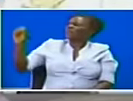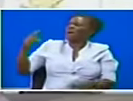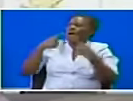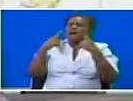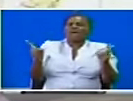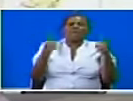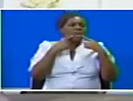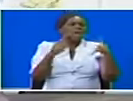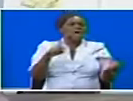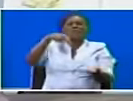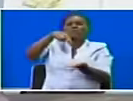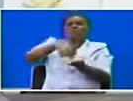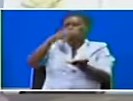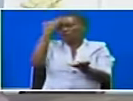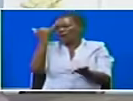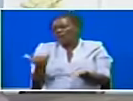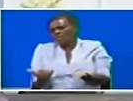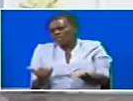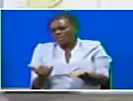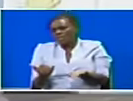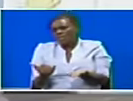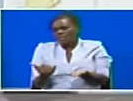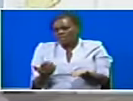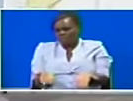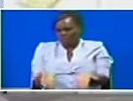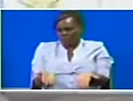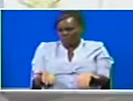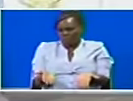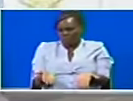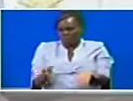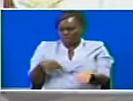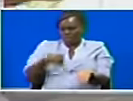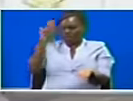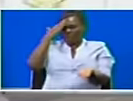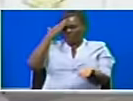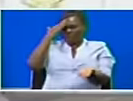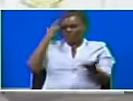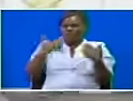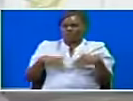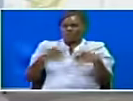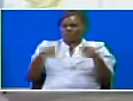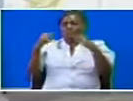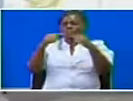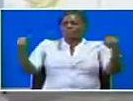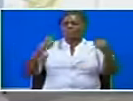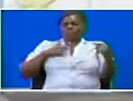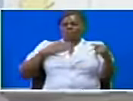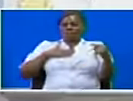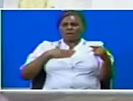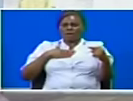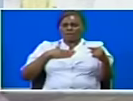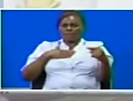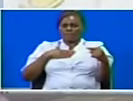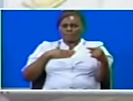anakuwa na atakuwa flag bearer sasa hivi. Hizo tunajua hizo zote ni watu wa pinzani wetu